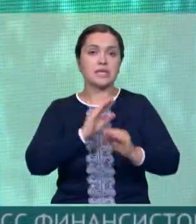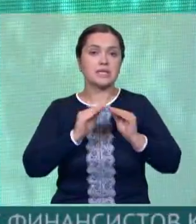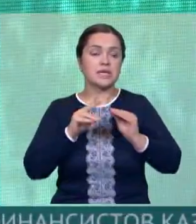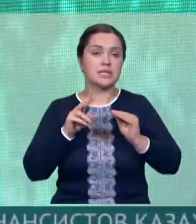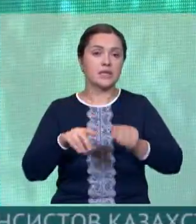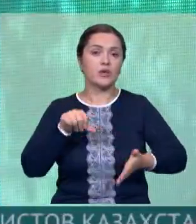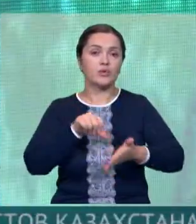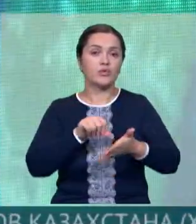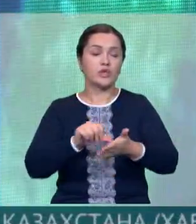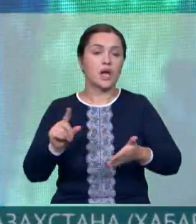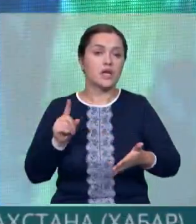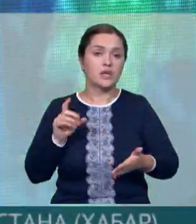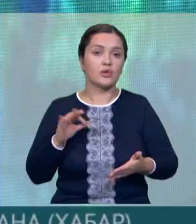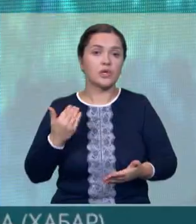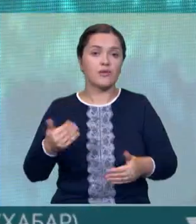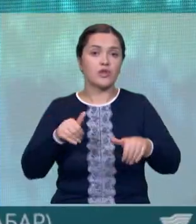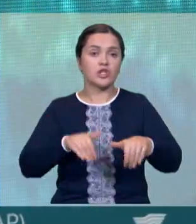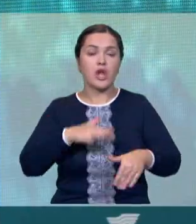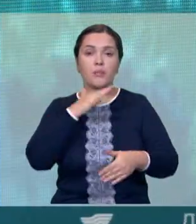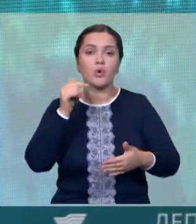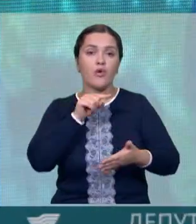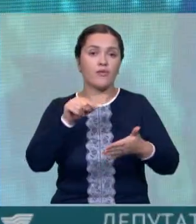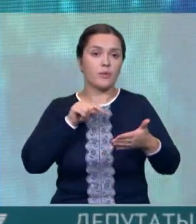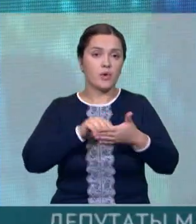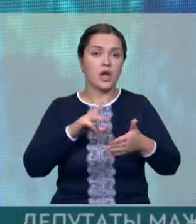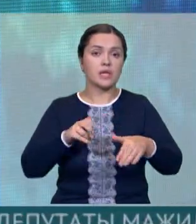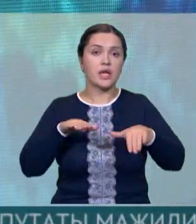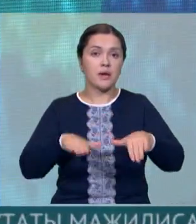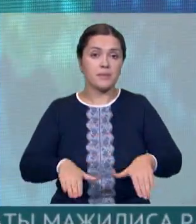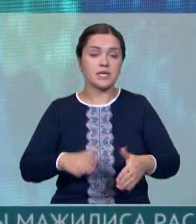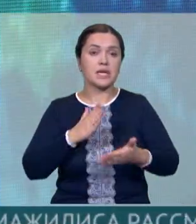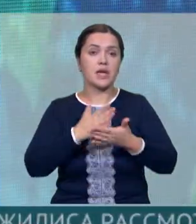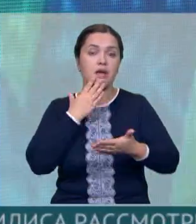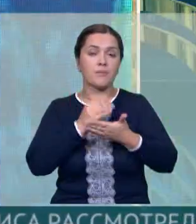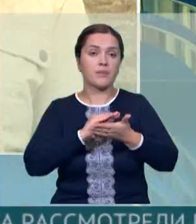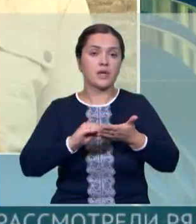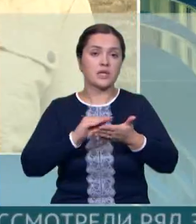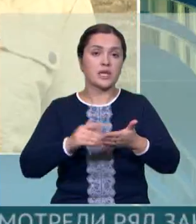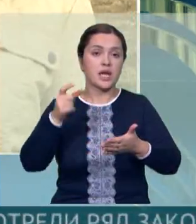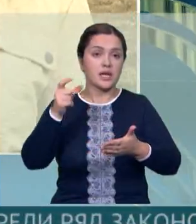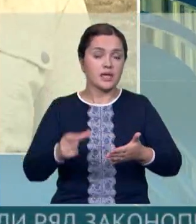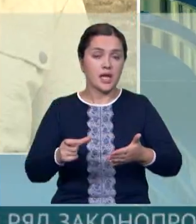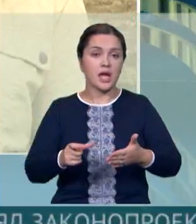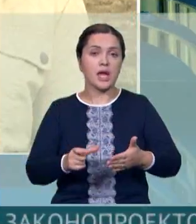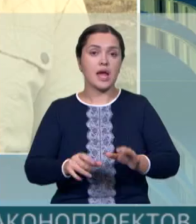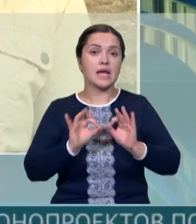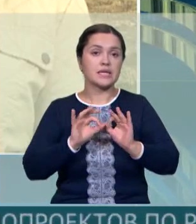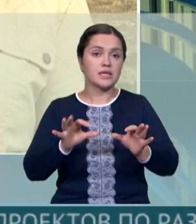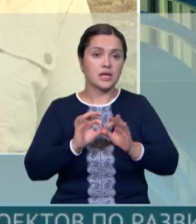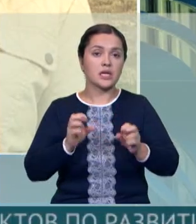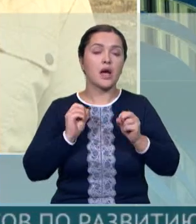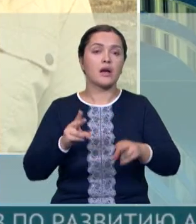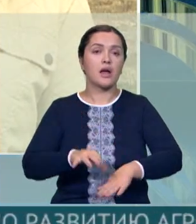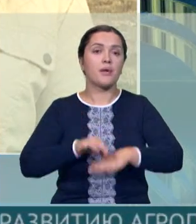проводился более 10 лет, и участники ожидают от него решения многих вопросов. На месте находится наш корреспондент Татьяна